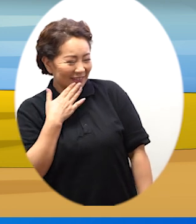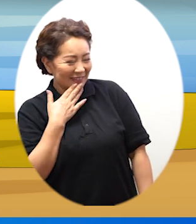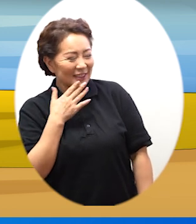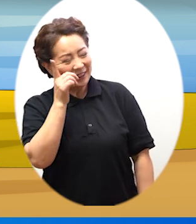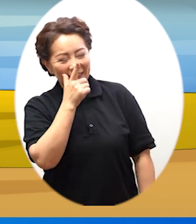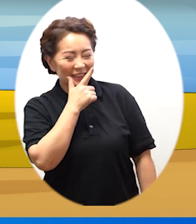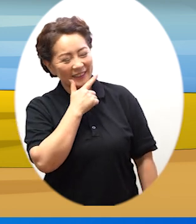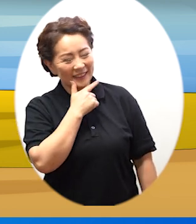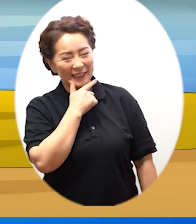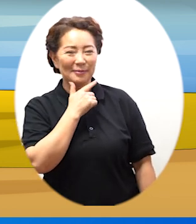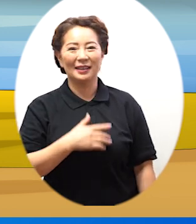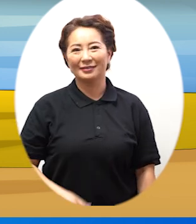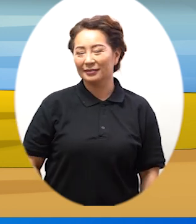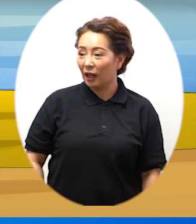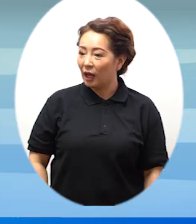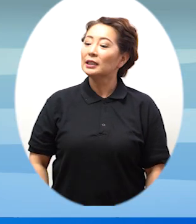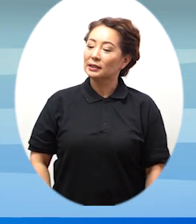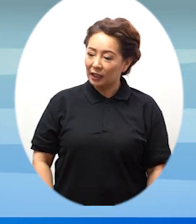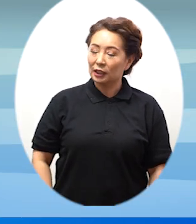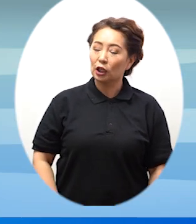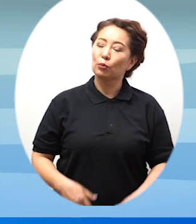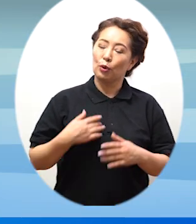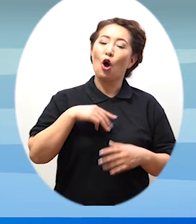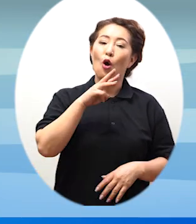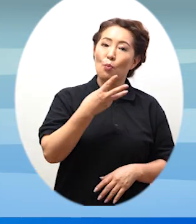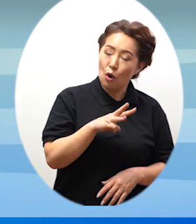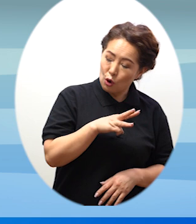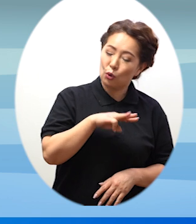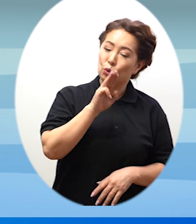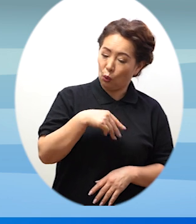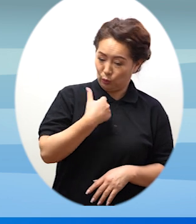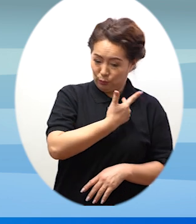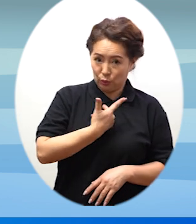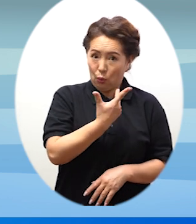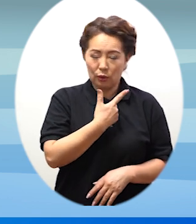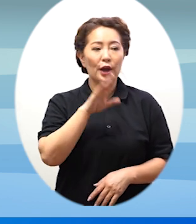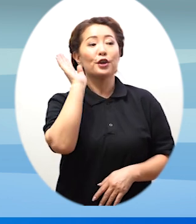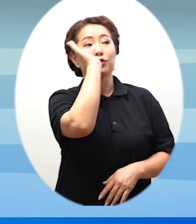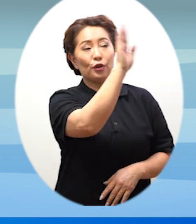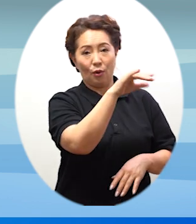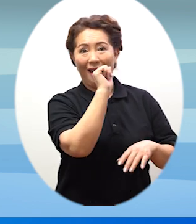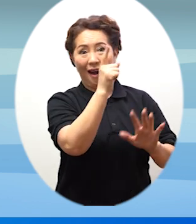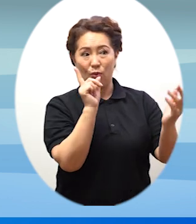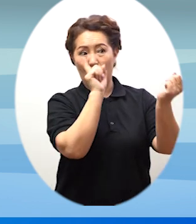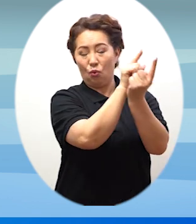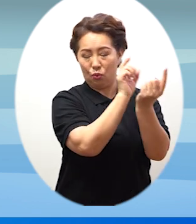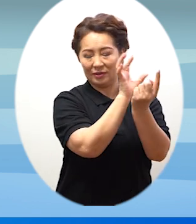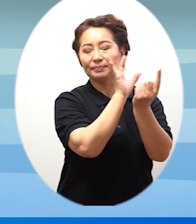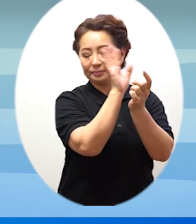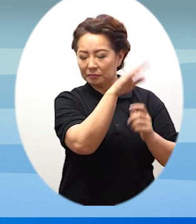Хөөхөн штт. За тгий. Тэгвэл мөнх тух бид 3 7 хожгорлоо явъя. Цогтоох та 2 1 можгорлоо